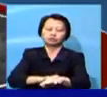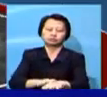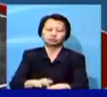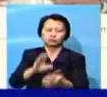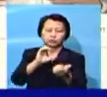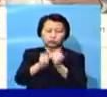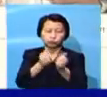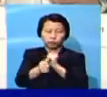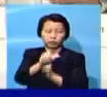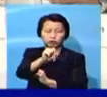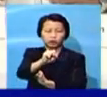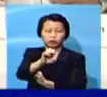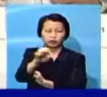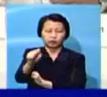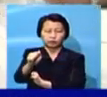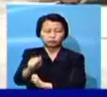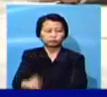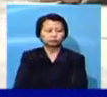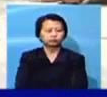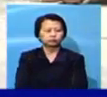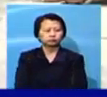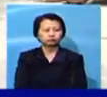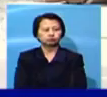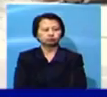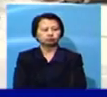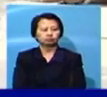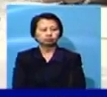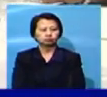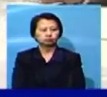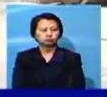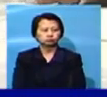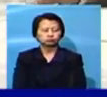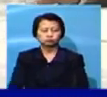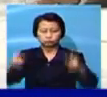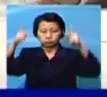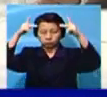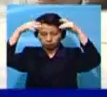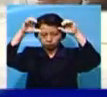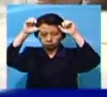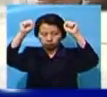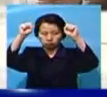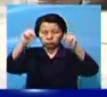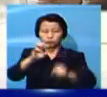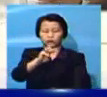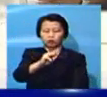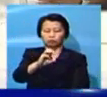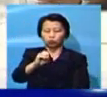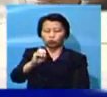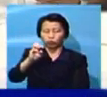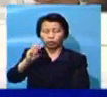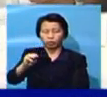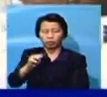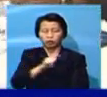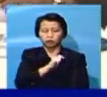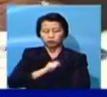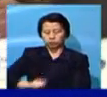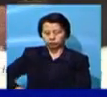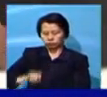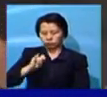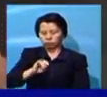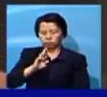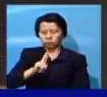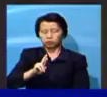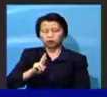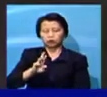temasha dat seri no maduru presiden Majlis olimpik Malaysia mom Tan Sri tunku Imran tuanku